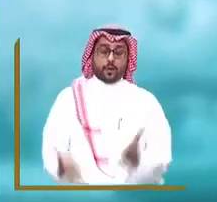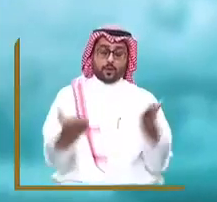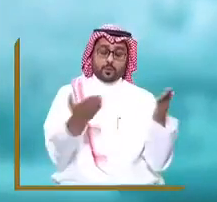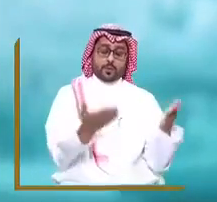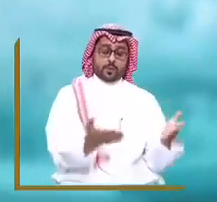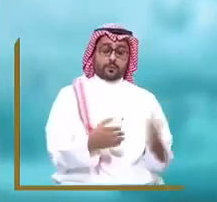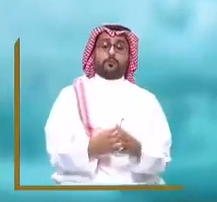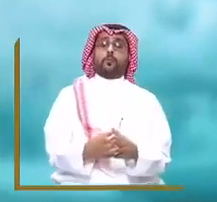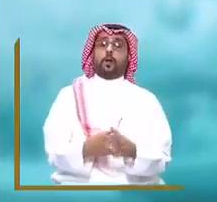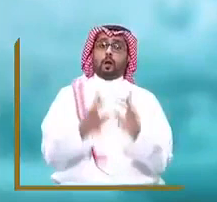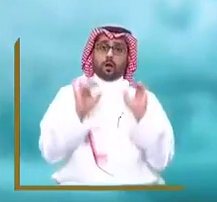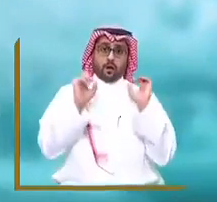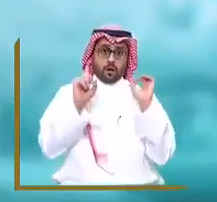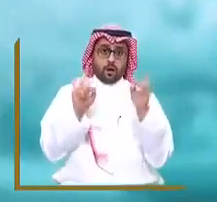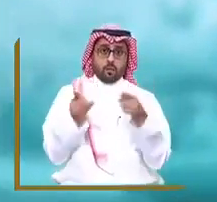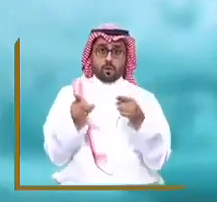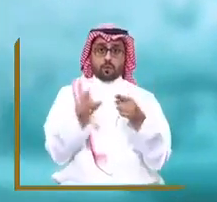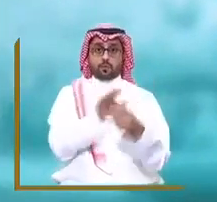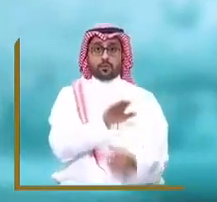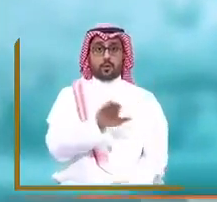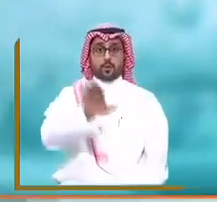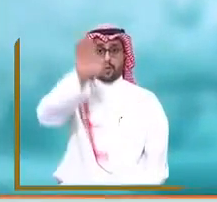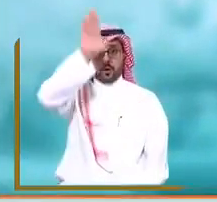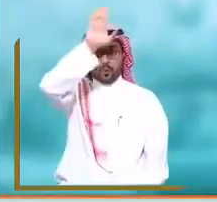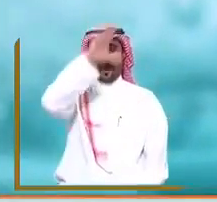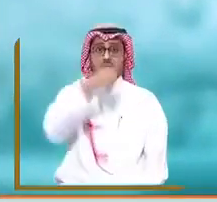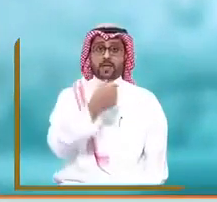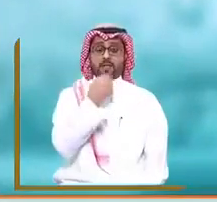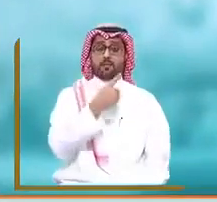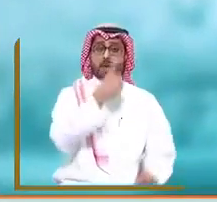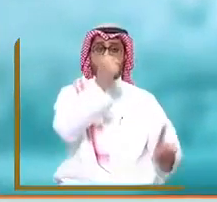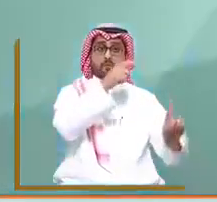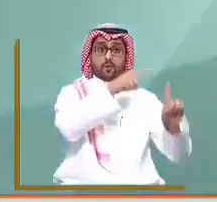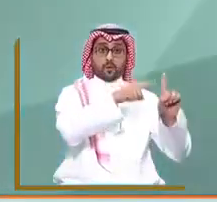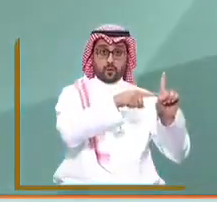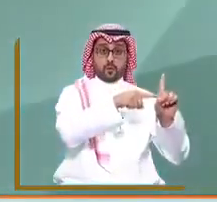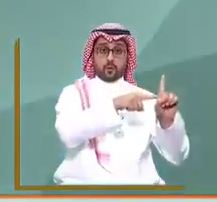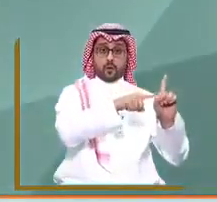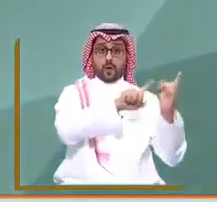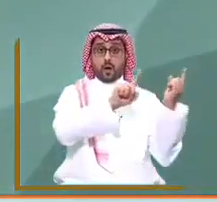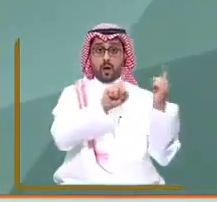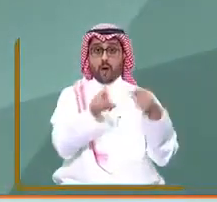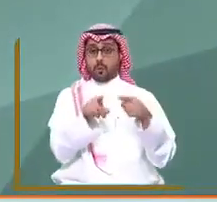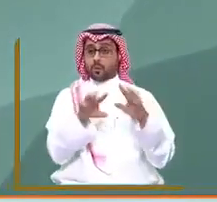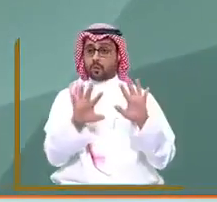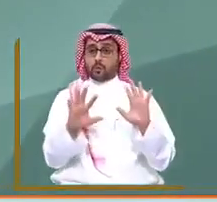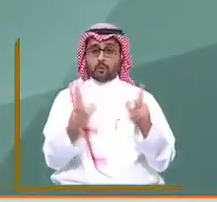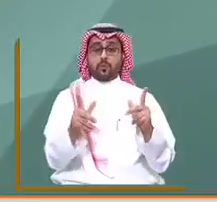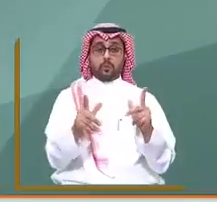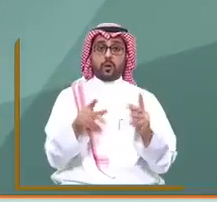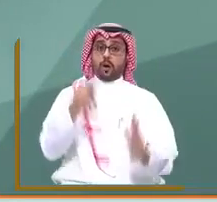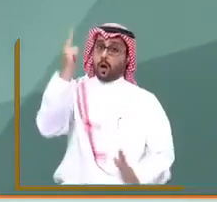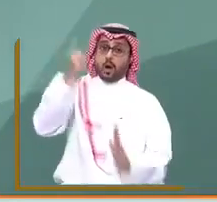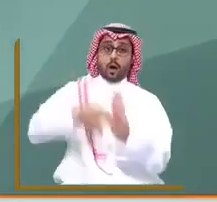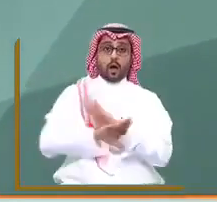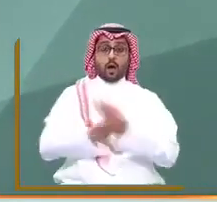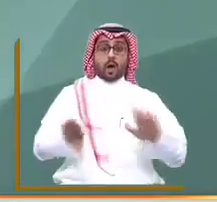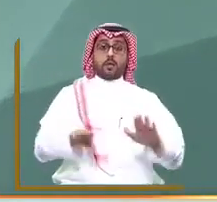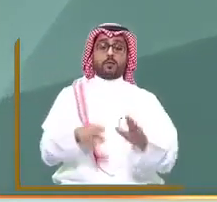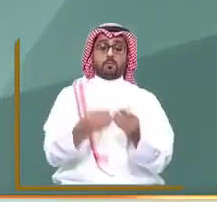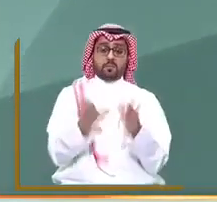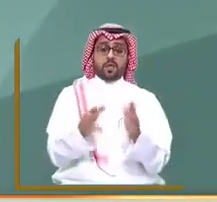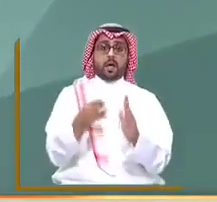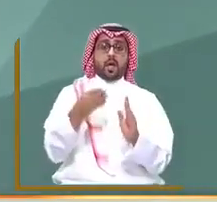مرحبا بكم. إنفاذا لتوجيهات خادم الحرمين الشريفين الملك سلمان بن عبد العزيز آل سعود، تقرر إجراء